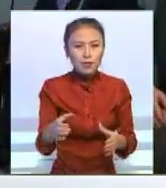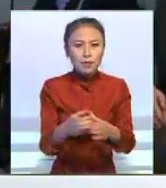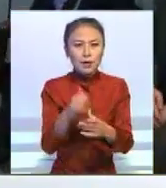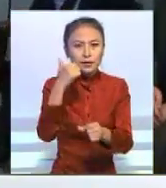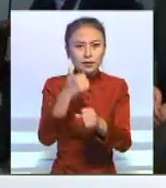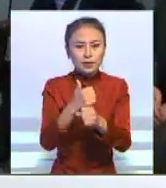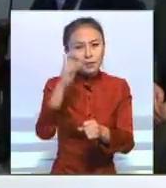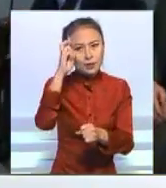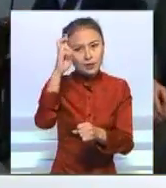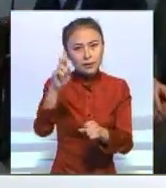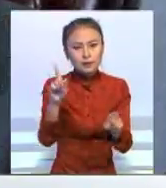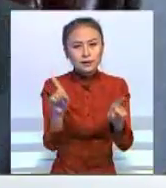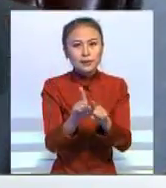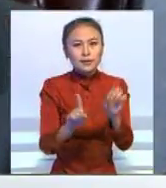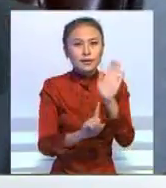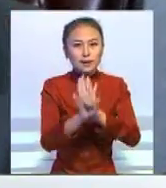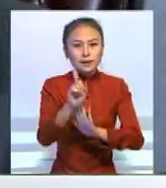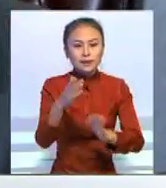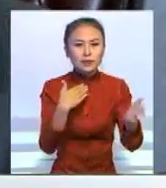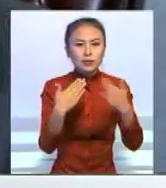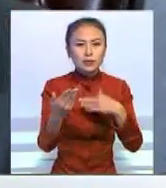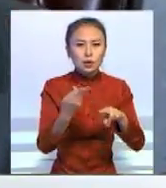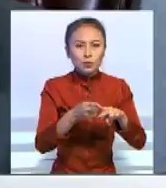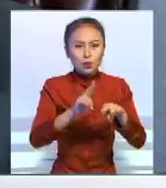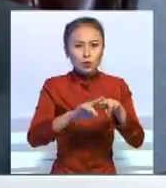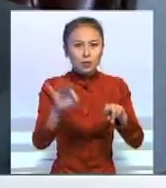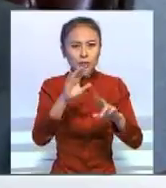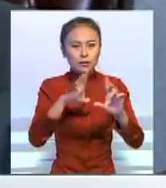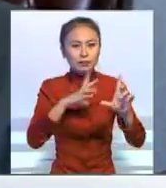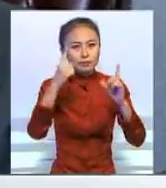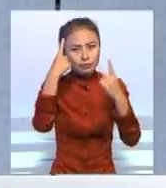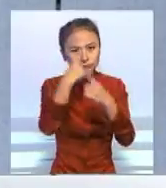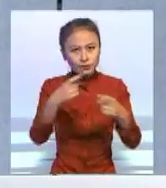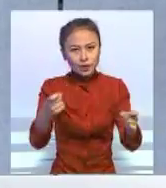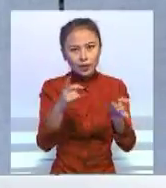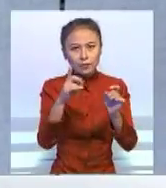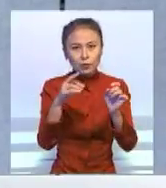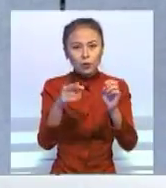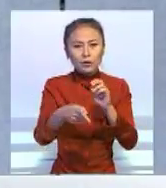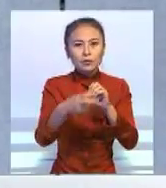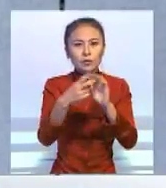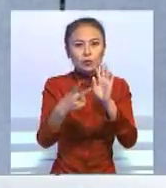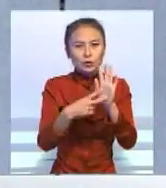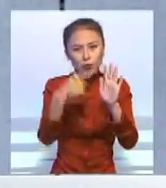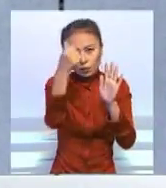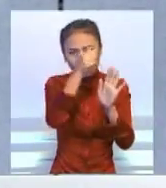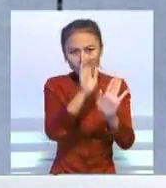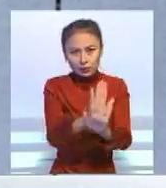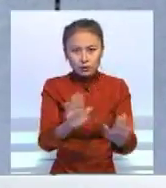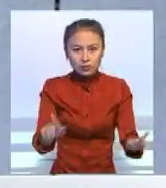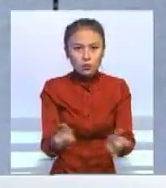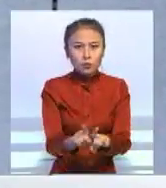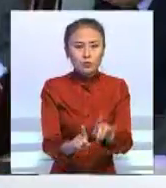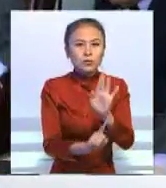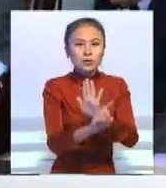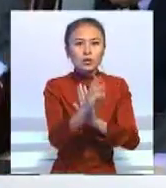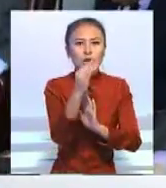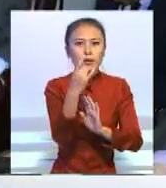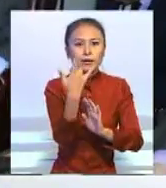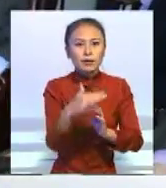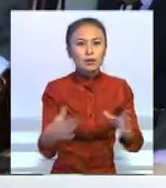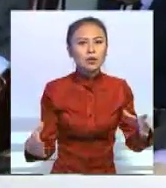біріккен ұлттар ұйымының бас хатшысы елбасына ізгі ниетін жолдады. Ол Экспо-2017 көрмесінің ашылу салтанатымен